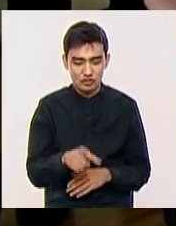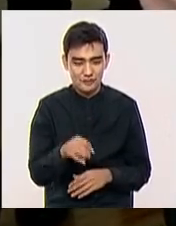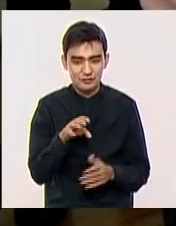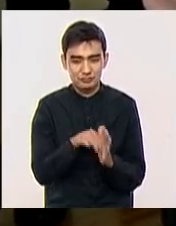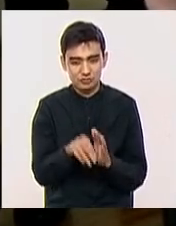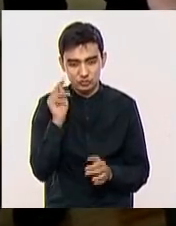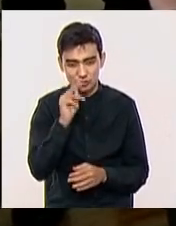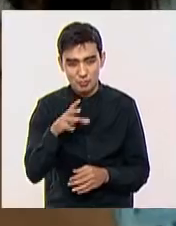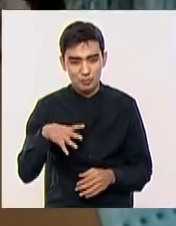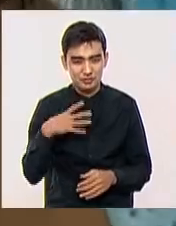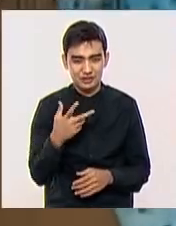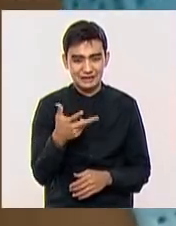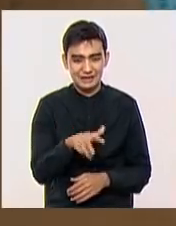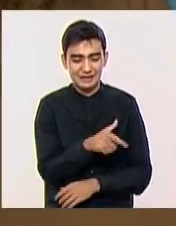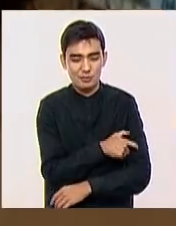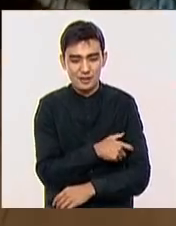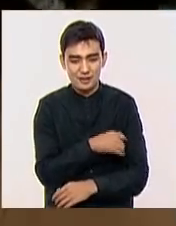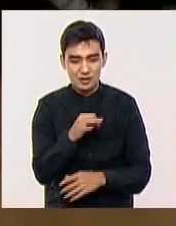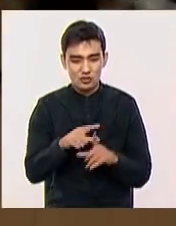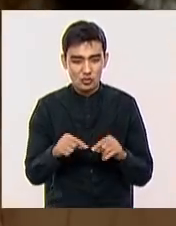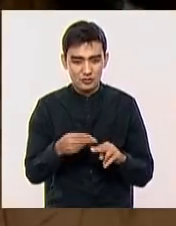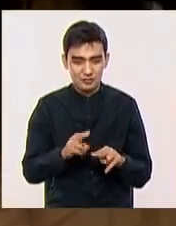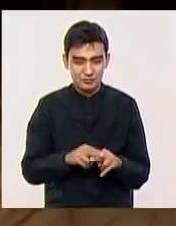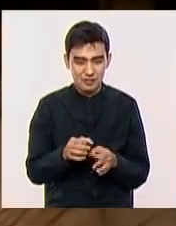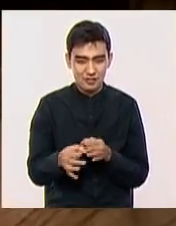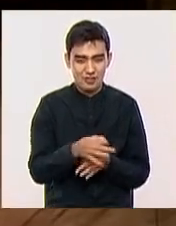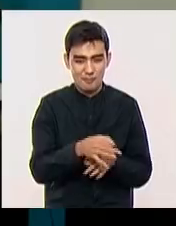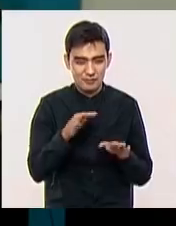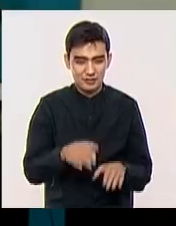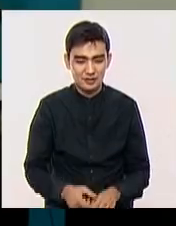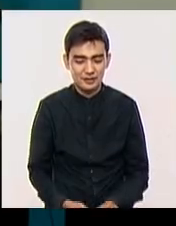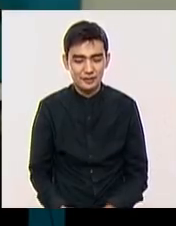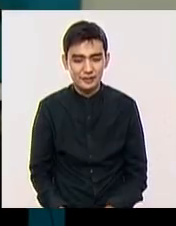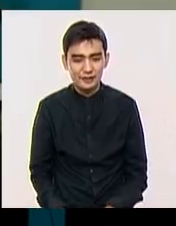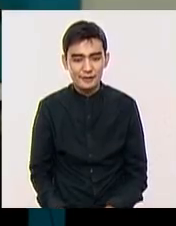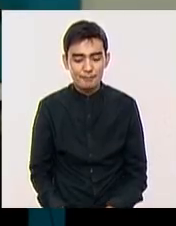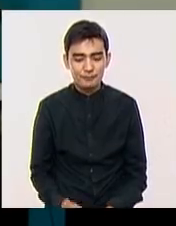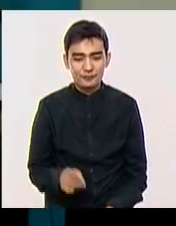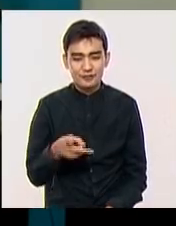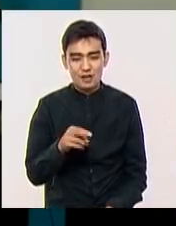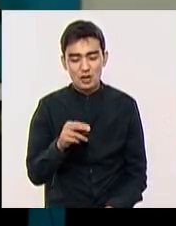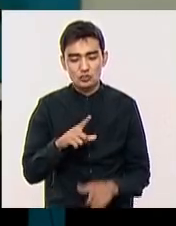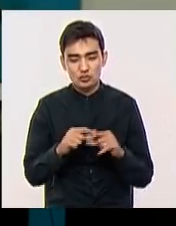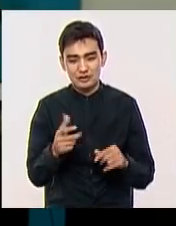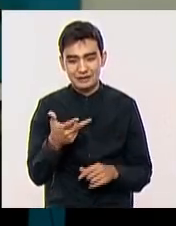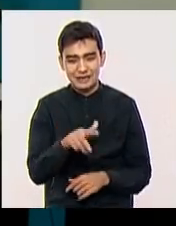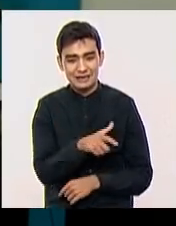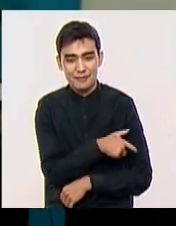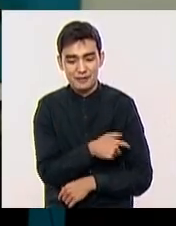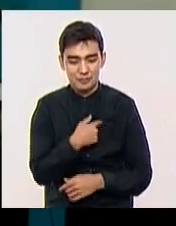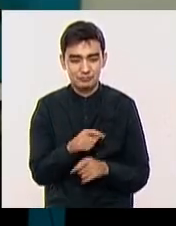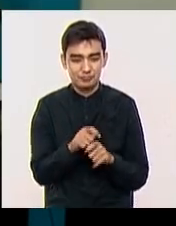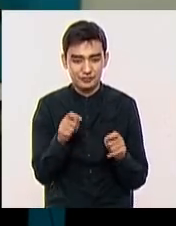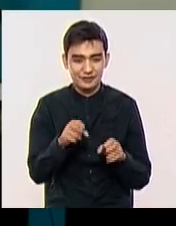пошли учиться бывшие трехсменники и школьники из аварийных учебных заведений. Для школ, которые где занимаются трехсменные, мы